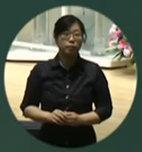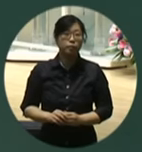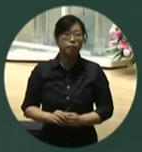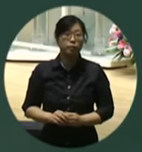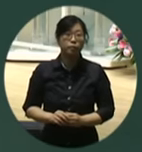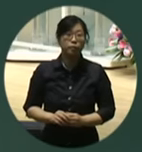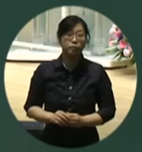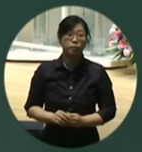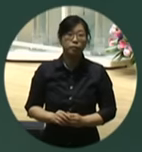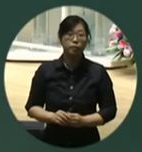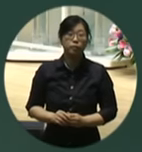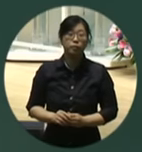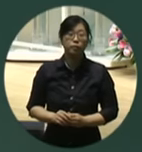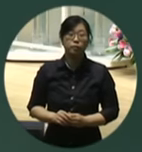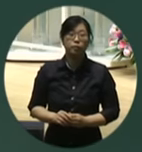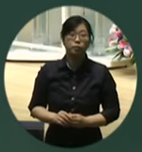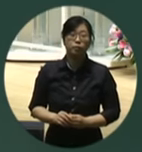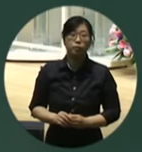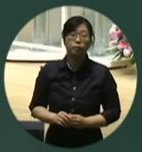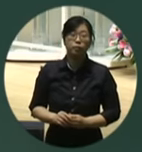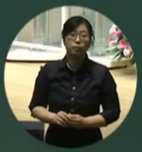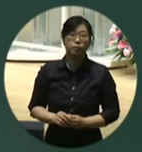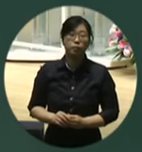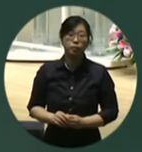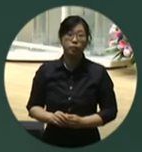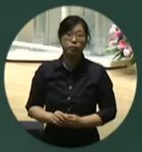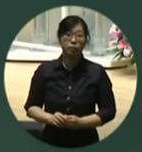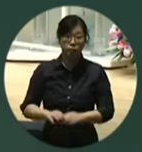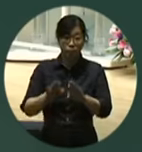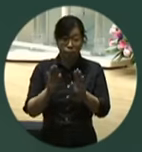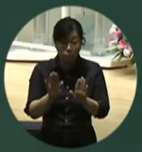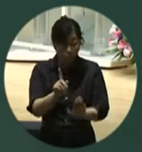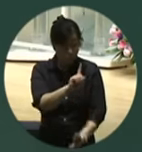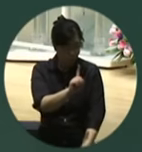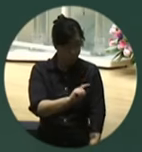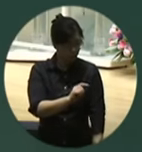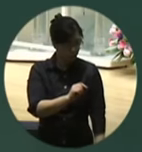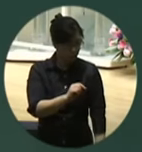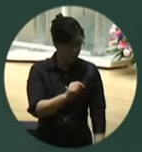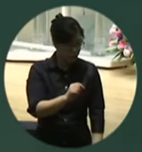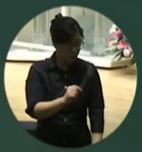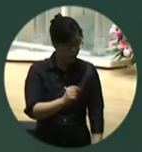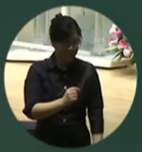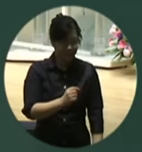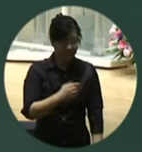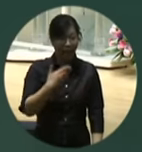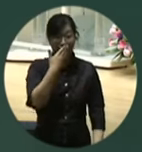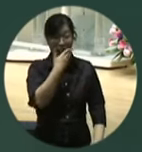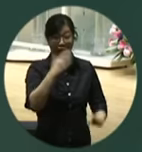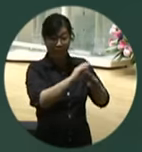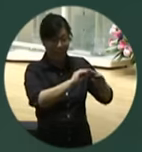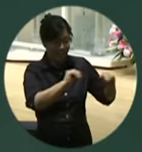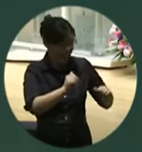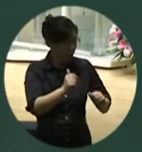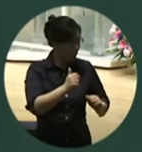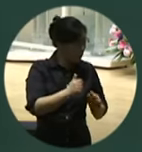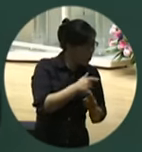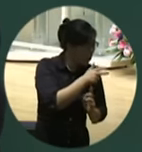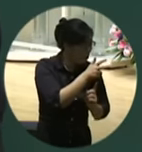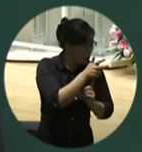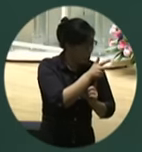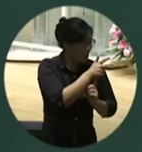말하자면 이 지금 이 사람들이 지금 누구 집에 왔는 거 하니까 기생 라합의 집에 돌아왔단 말이에요. So these spies, whose